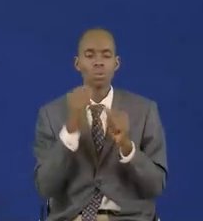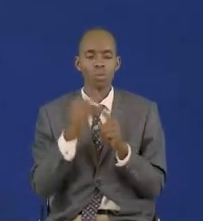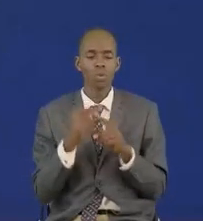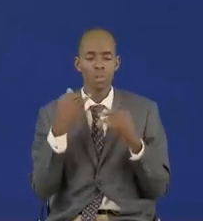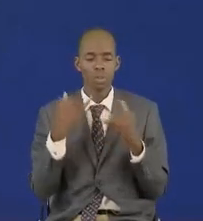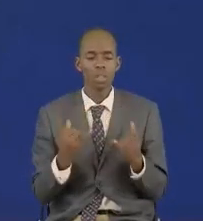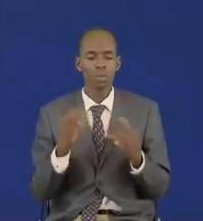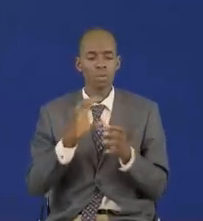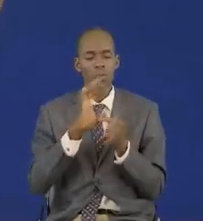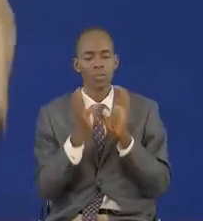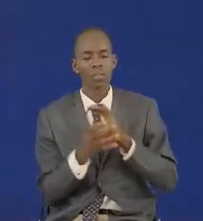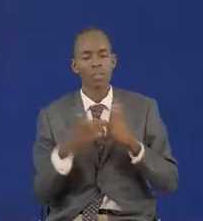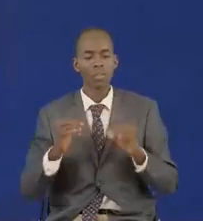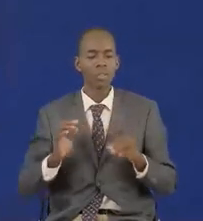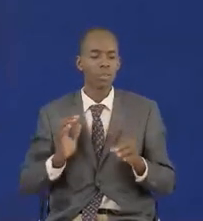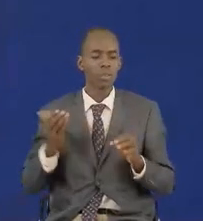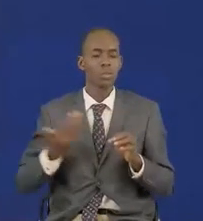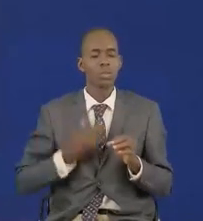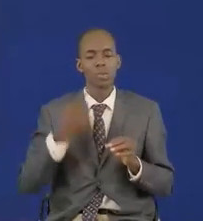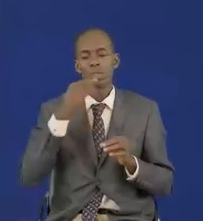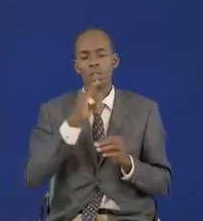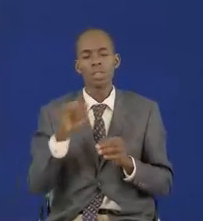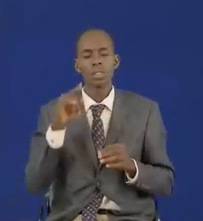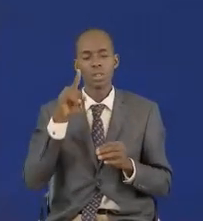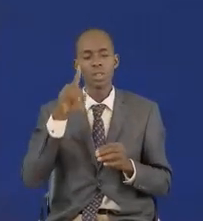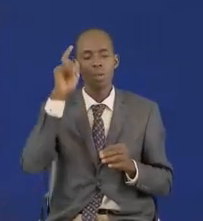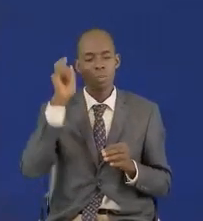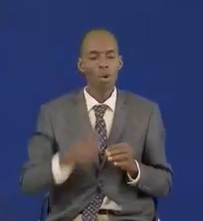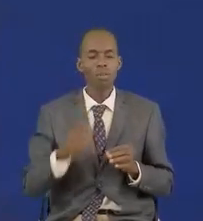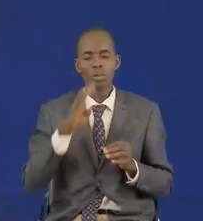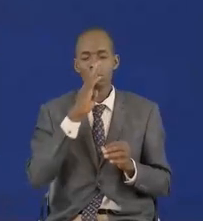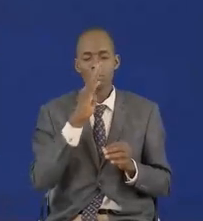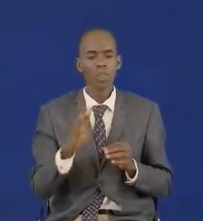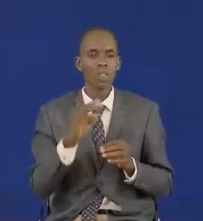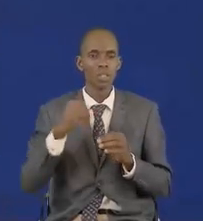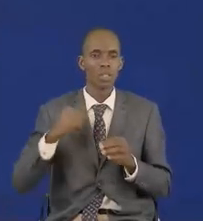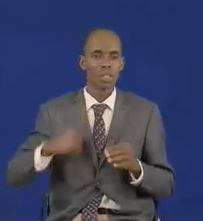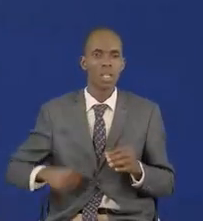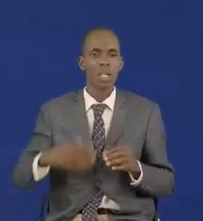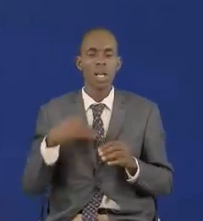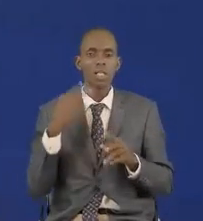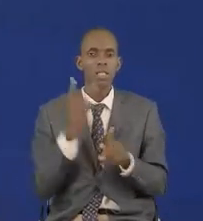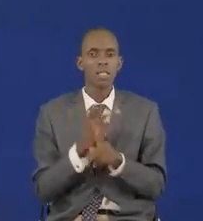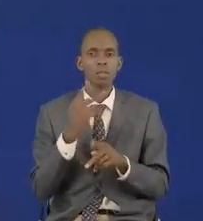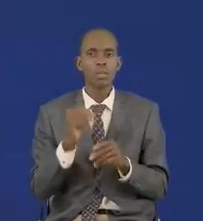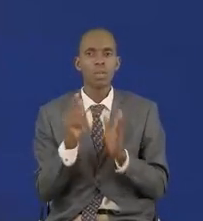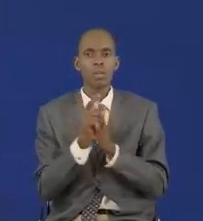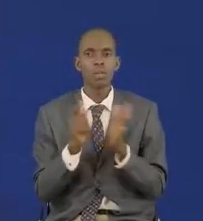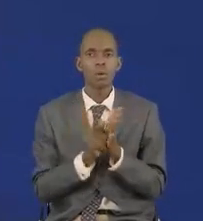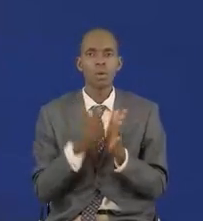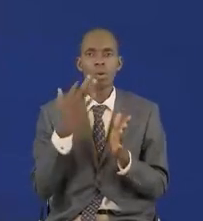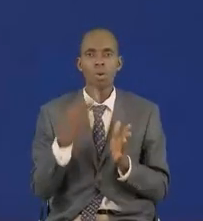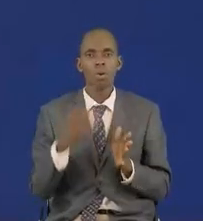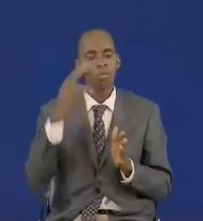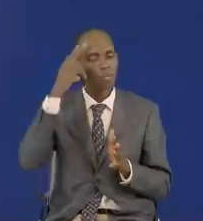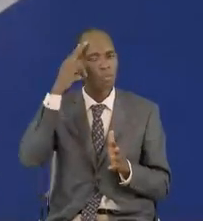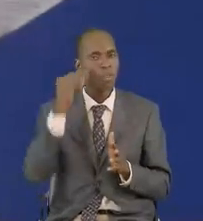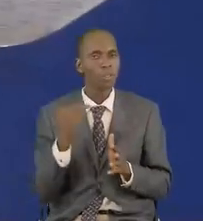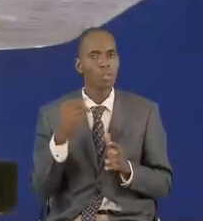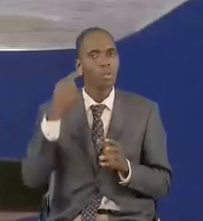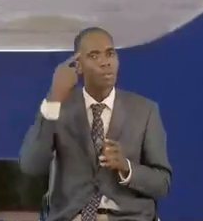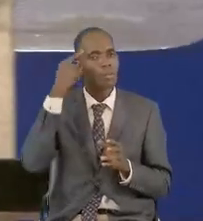le par le discours et ont un plané vos âmes et nous avons et